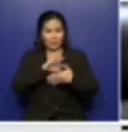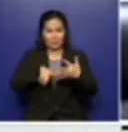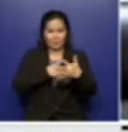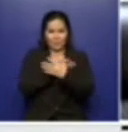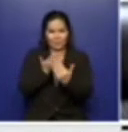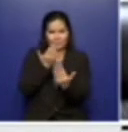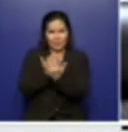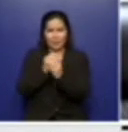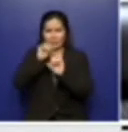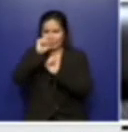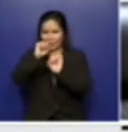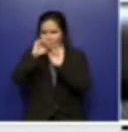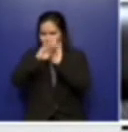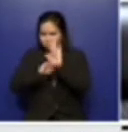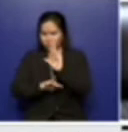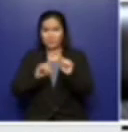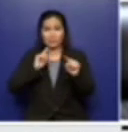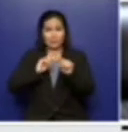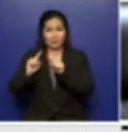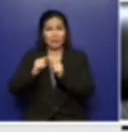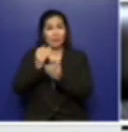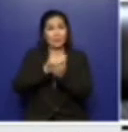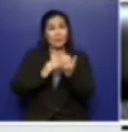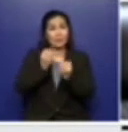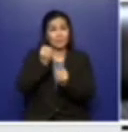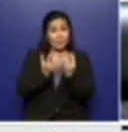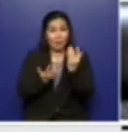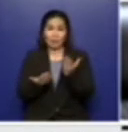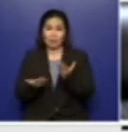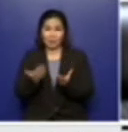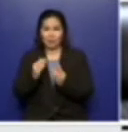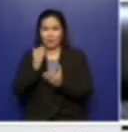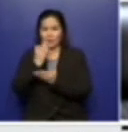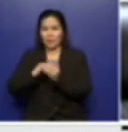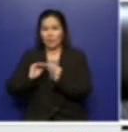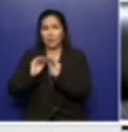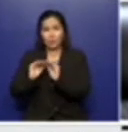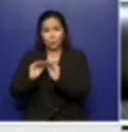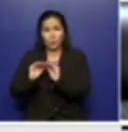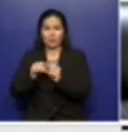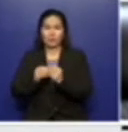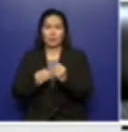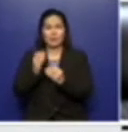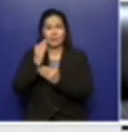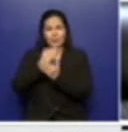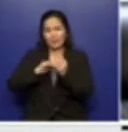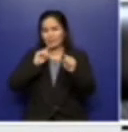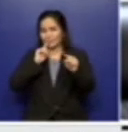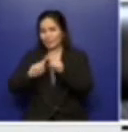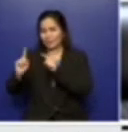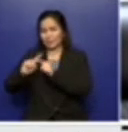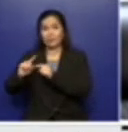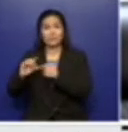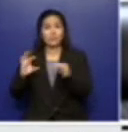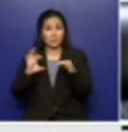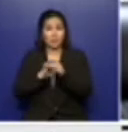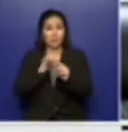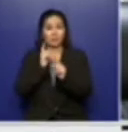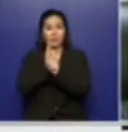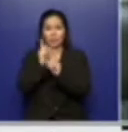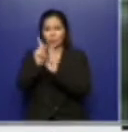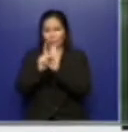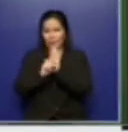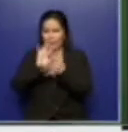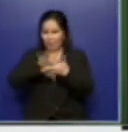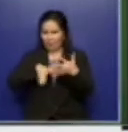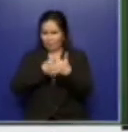ไม่ว่าจะเป็นการประกาศเขตป่าเขตอนุรักษ์เขต ต่างๆที่เกี่ยวข้องนะครับแผนที่ต่